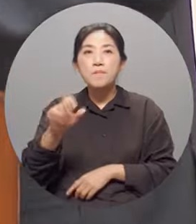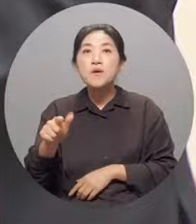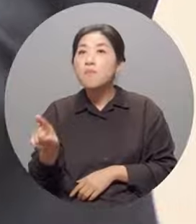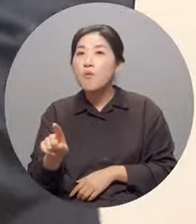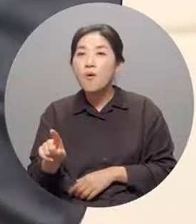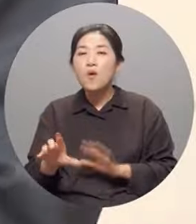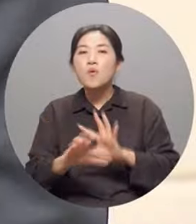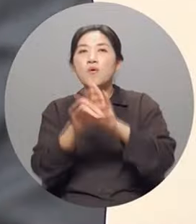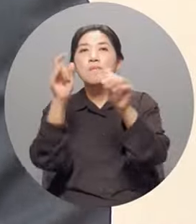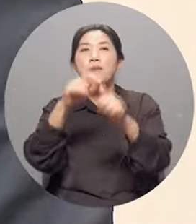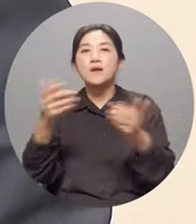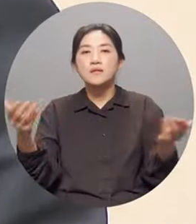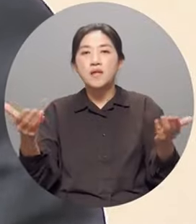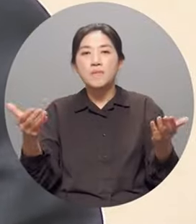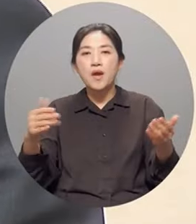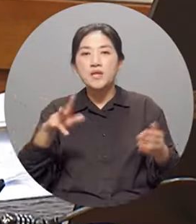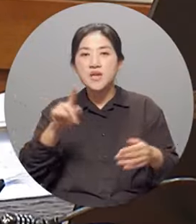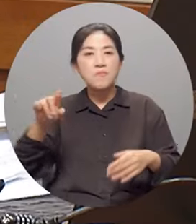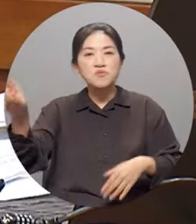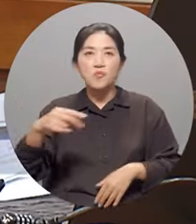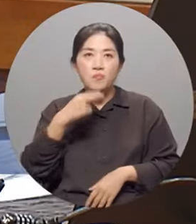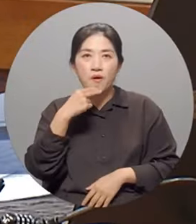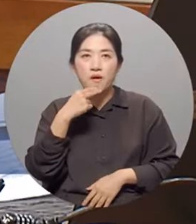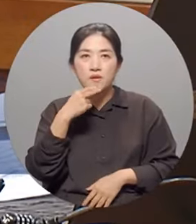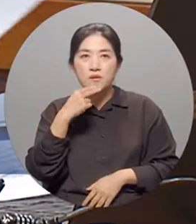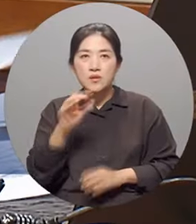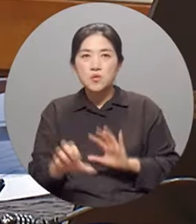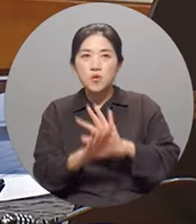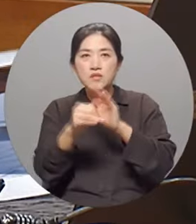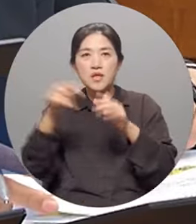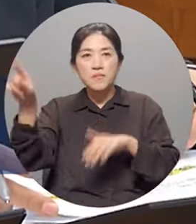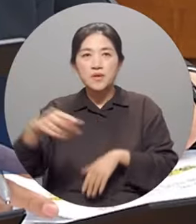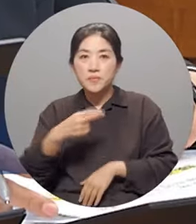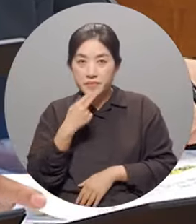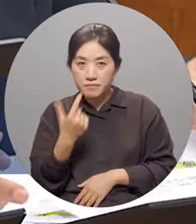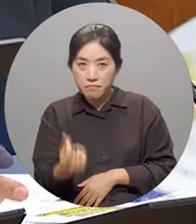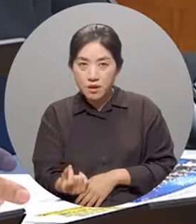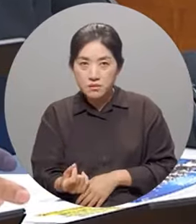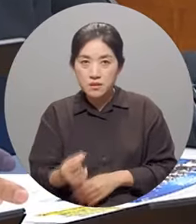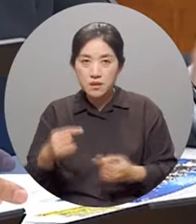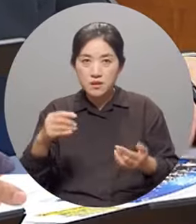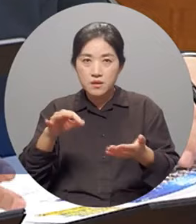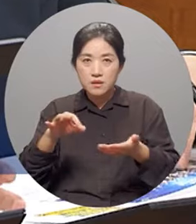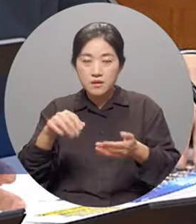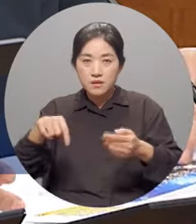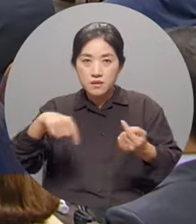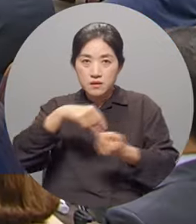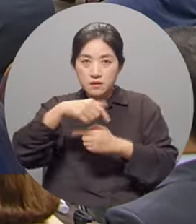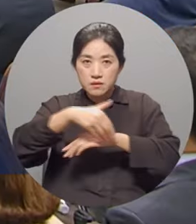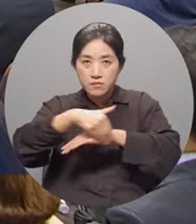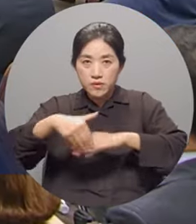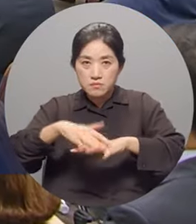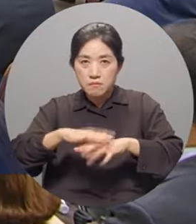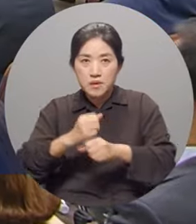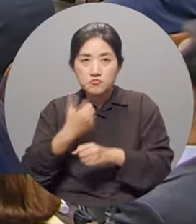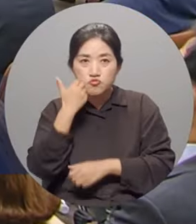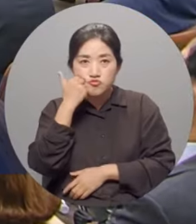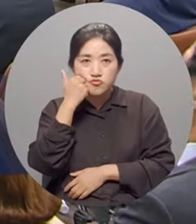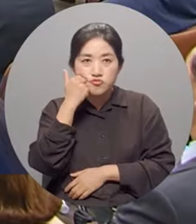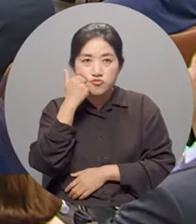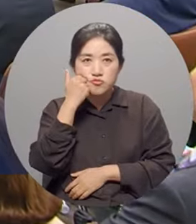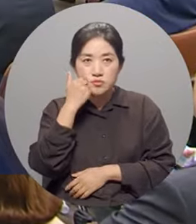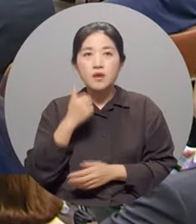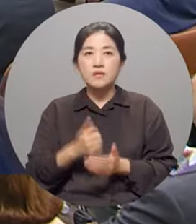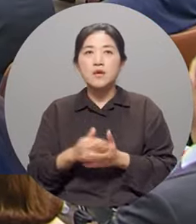확진으로 출근하지 않았습니다 코로나 때문에 출근 못하셨죠 그러면 경영 계획서 누가 작성했으니 예 그게